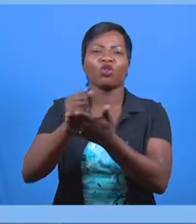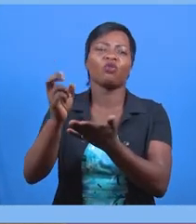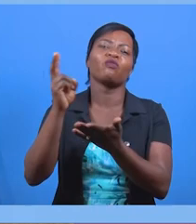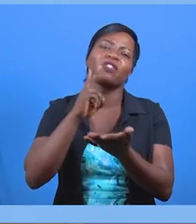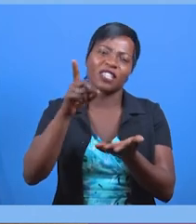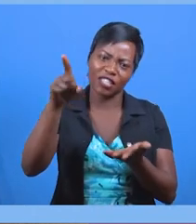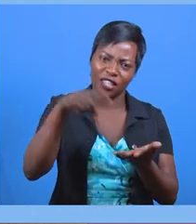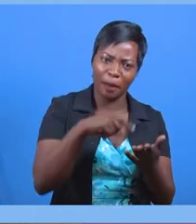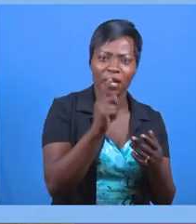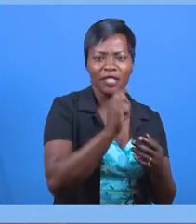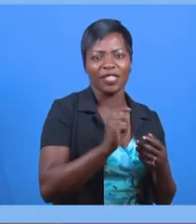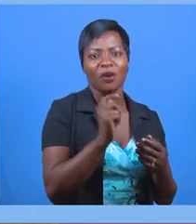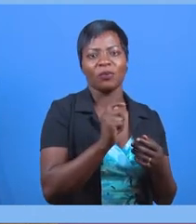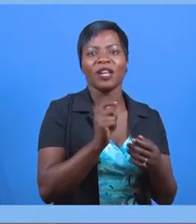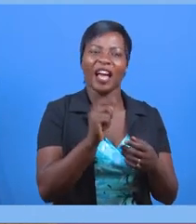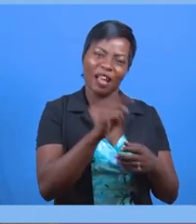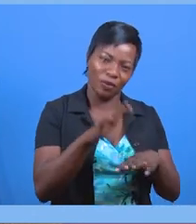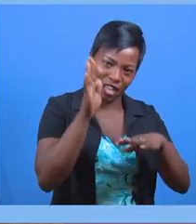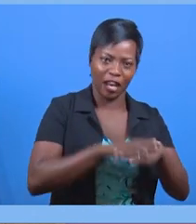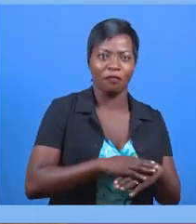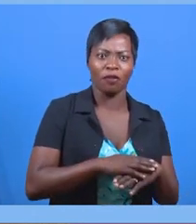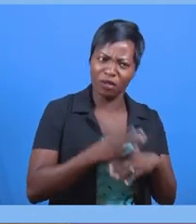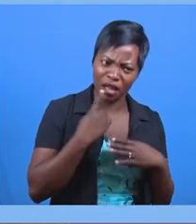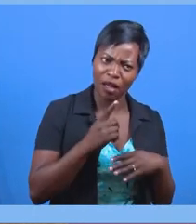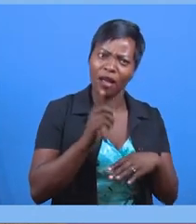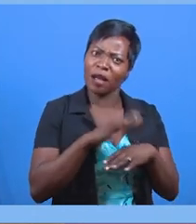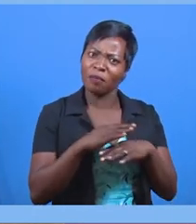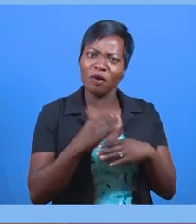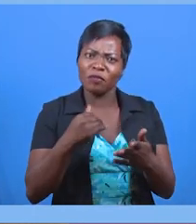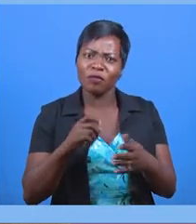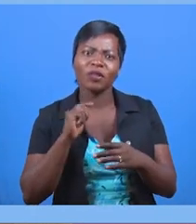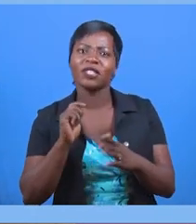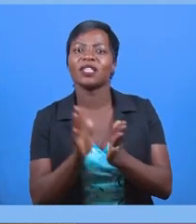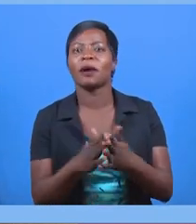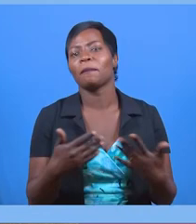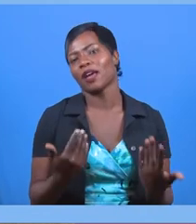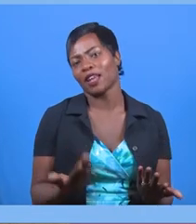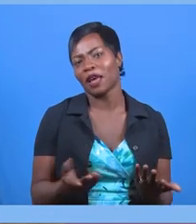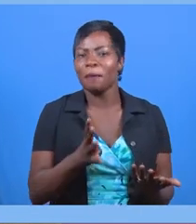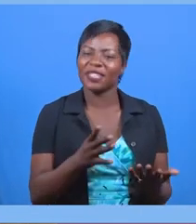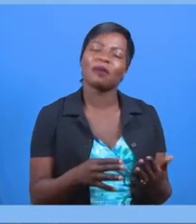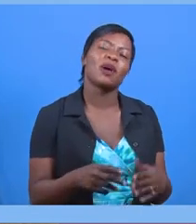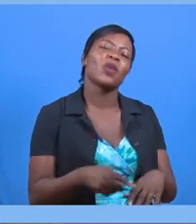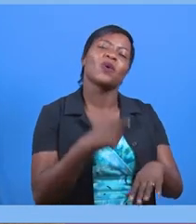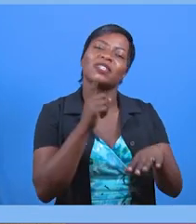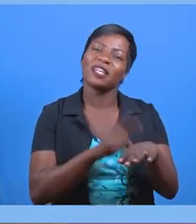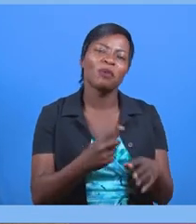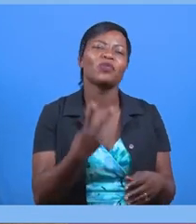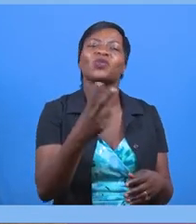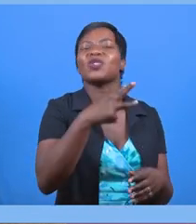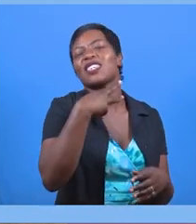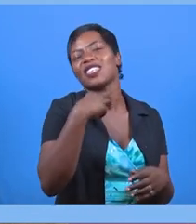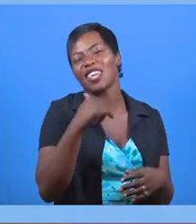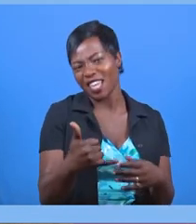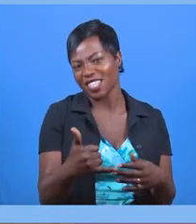nazvo vaitokurudzira chero vakagara 2 years asina kuwana basa racho vanhu vanongo vachigara naye. Asi iye zvino zvaakunzi